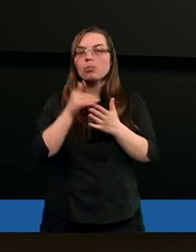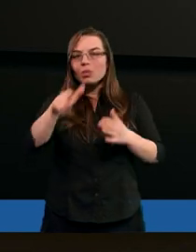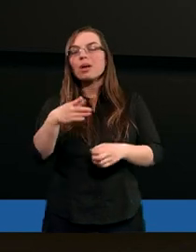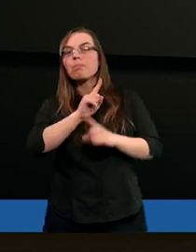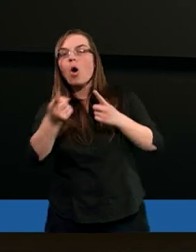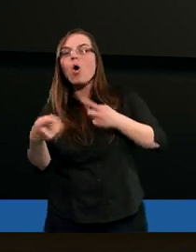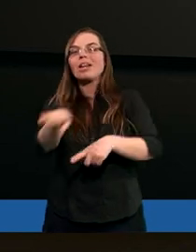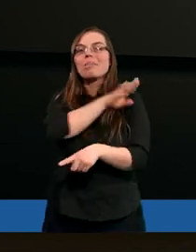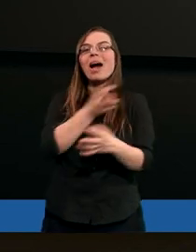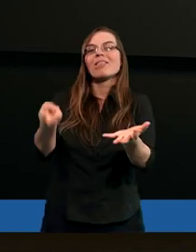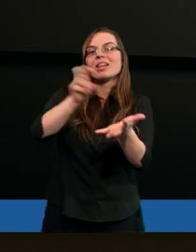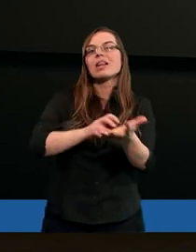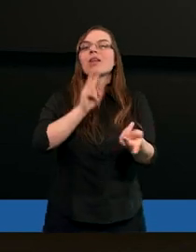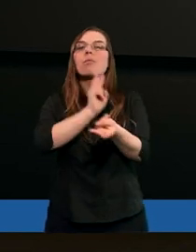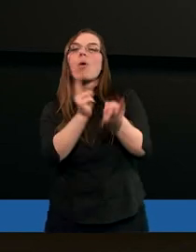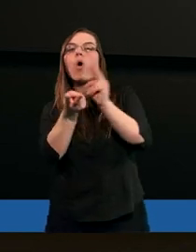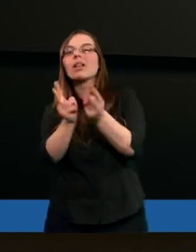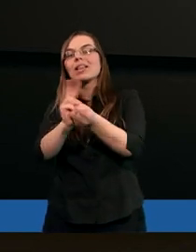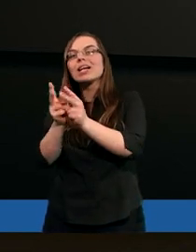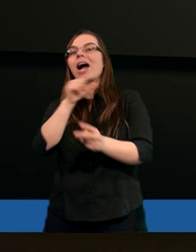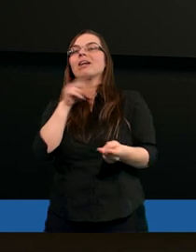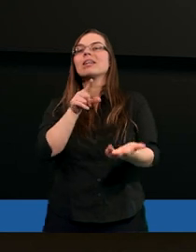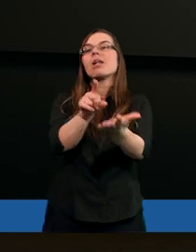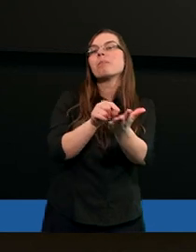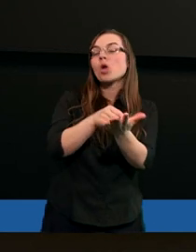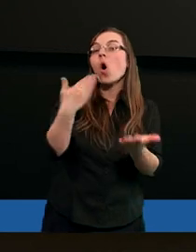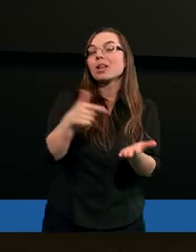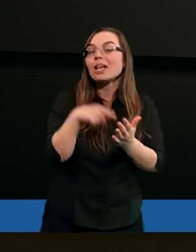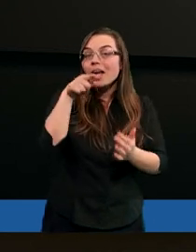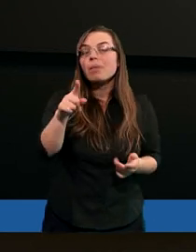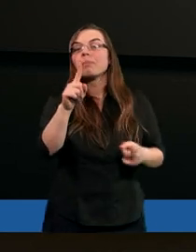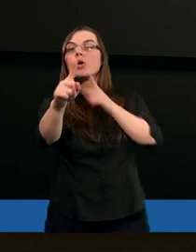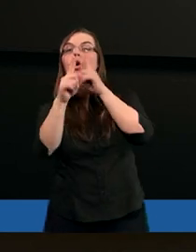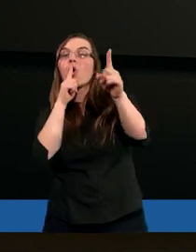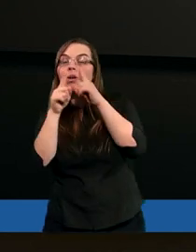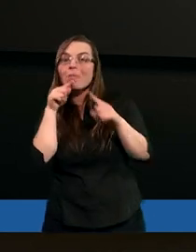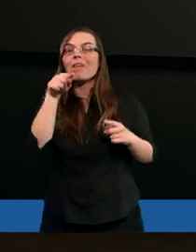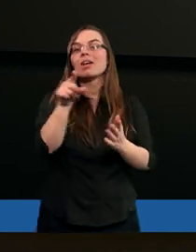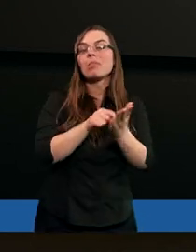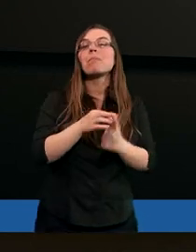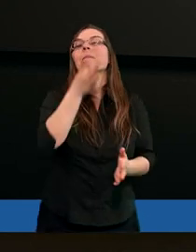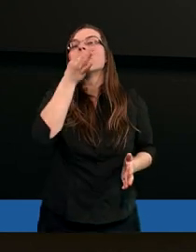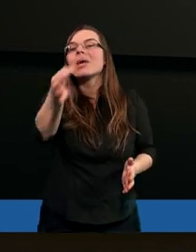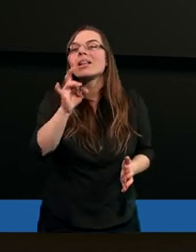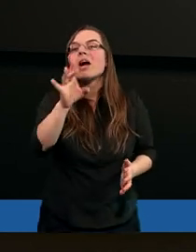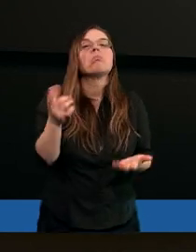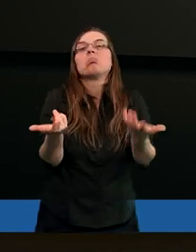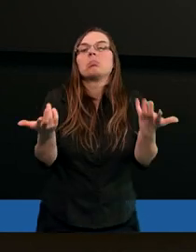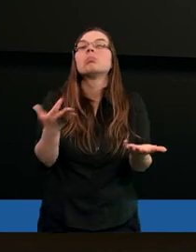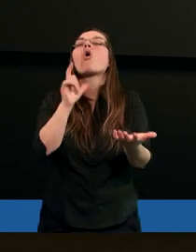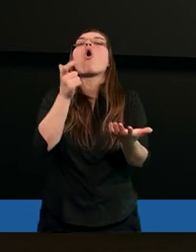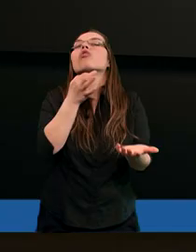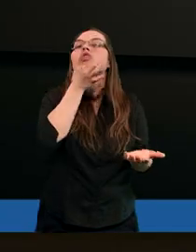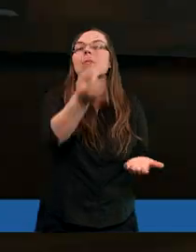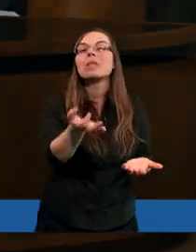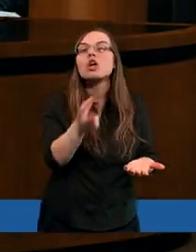zmartwychwstaniu spotyka się z Piotrem. Rozmawia, pyta się go. O co się